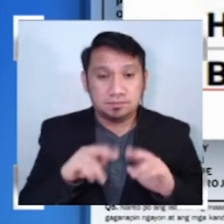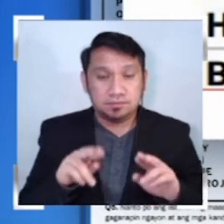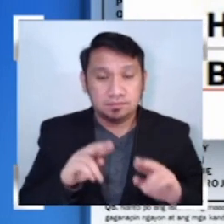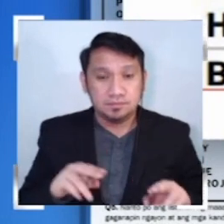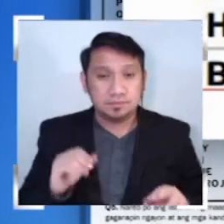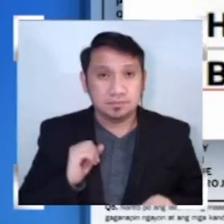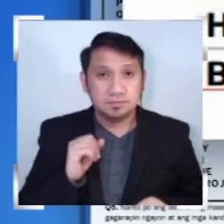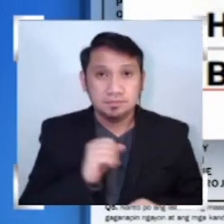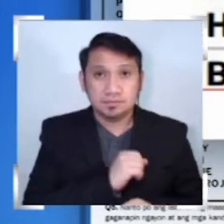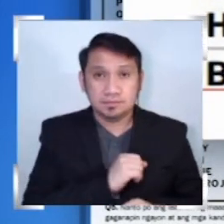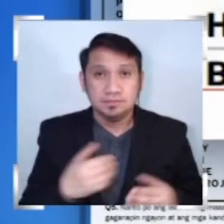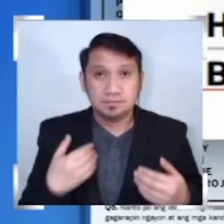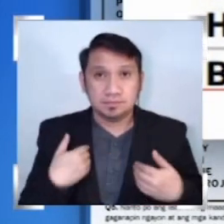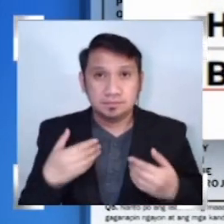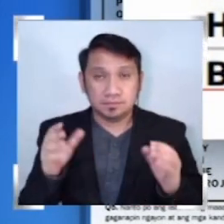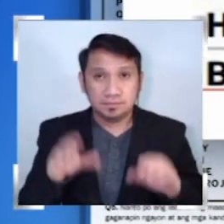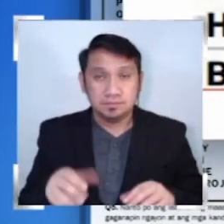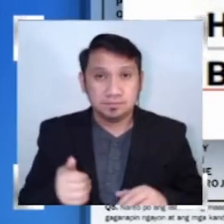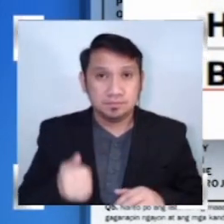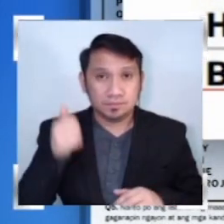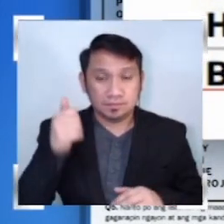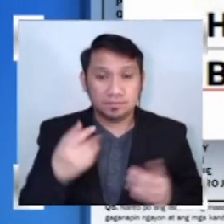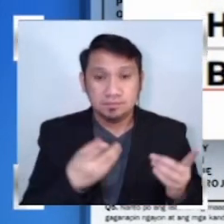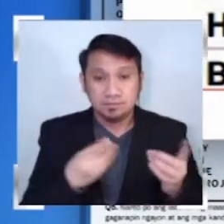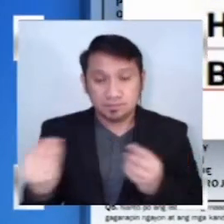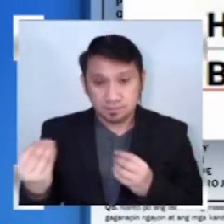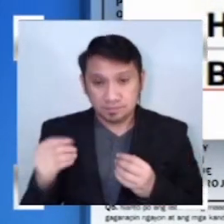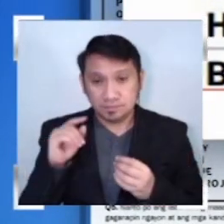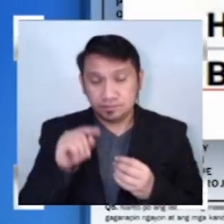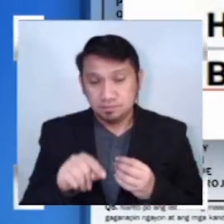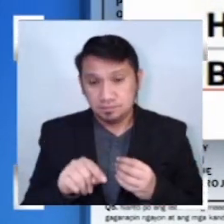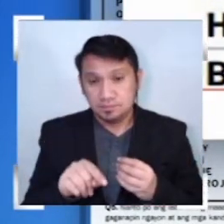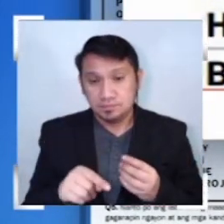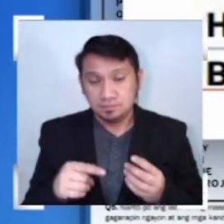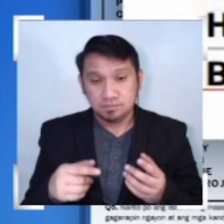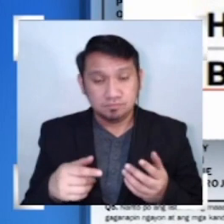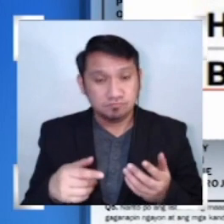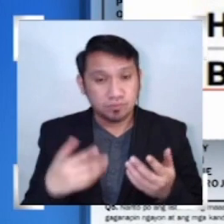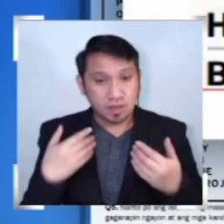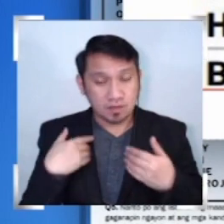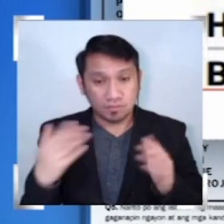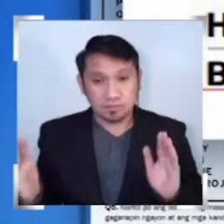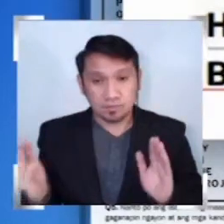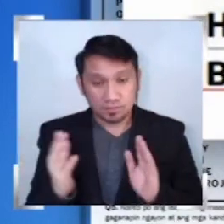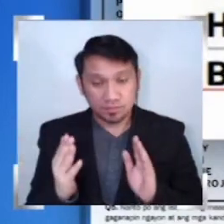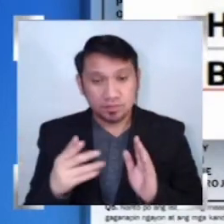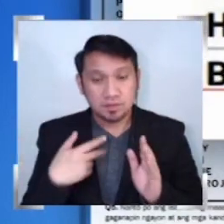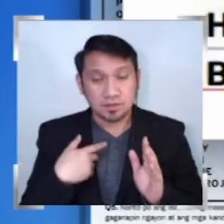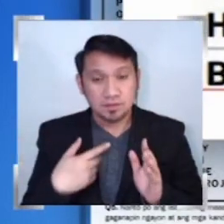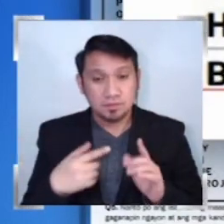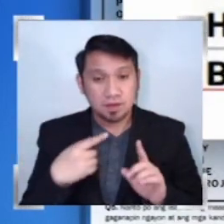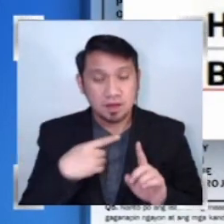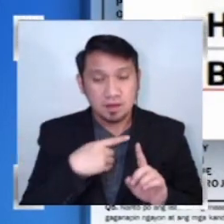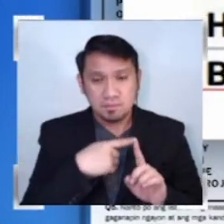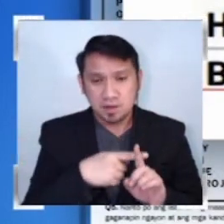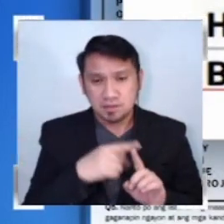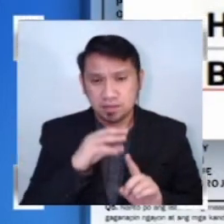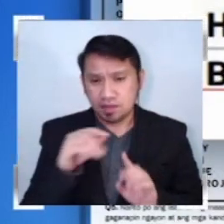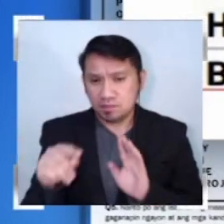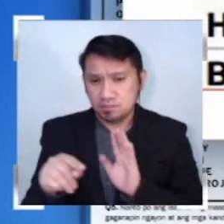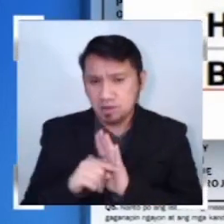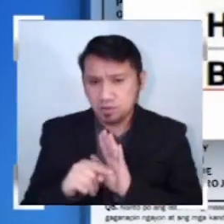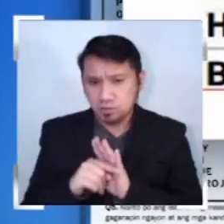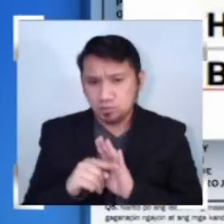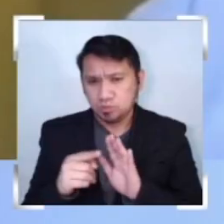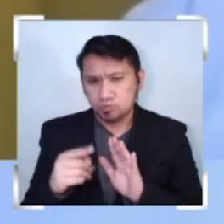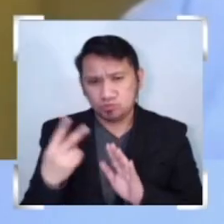chance of winning. Ginawa ang survey sa pamamagitan ng face-to-face interviews at may margin of error na plus or minus 2%. Sabi ng Okta